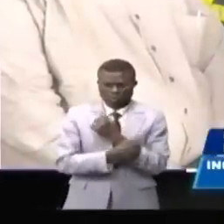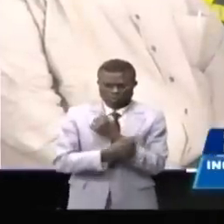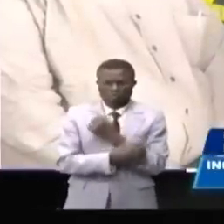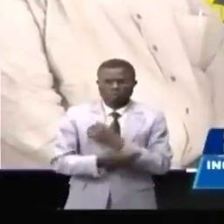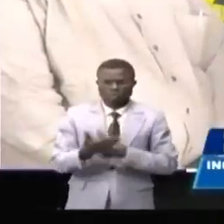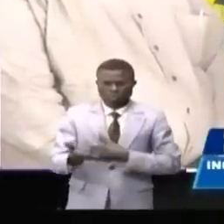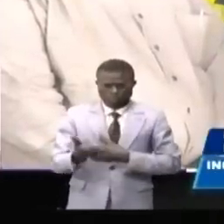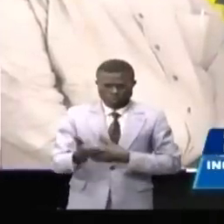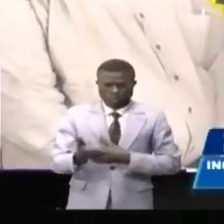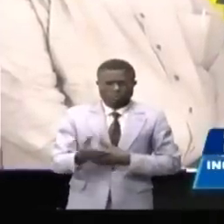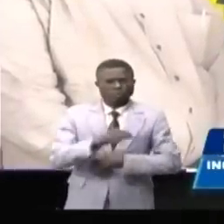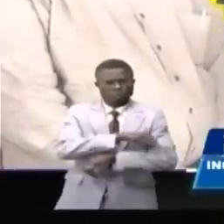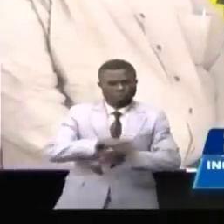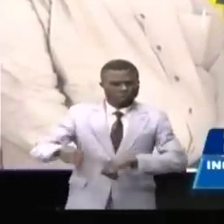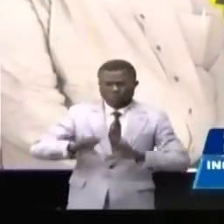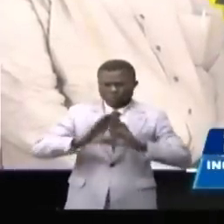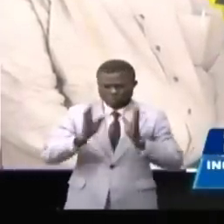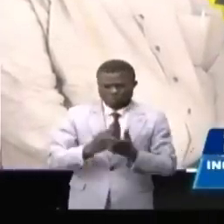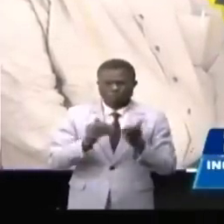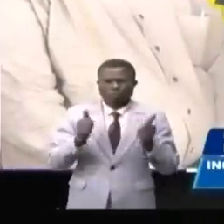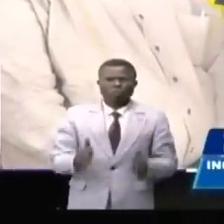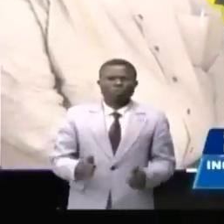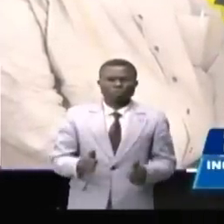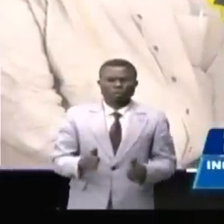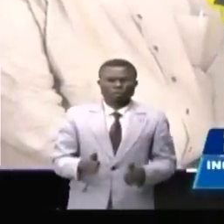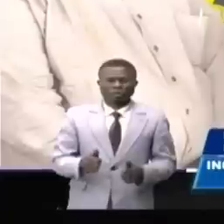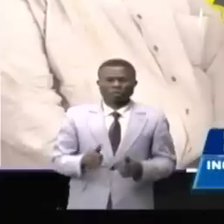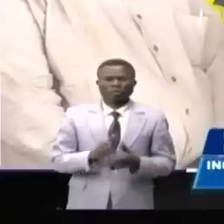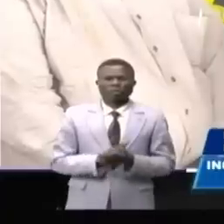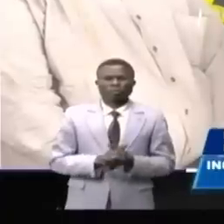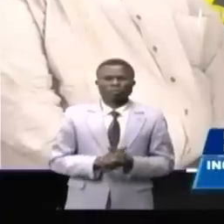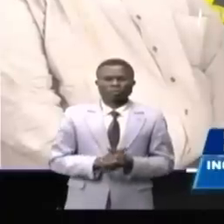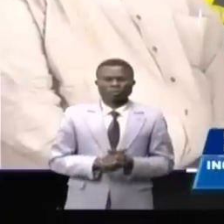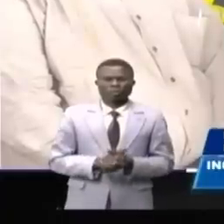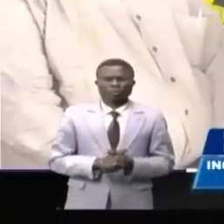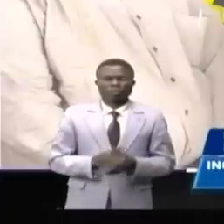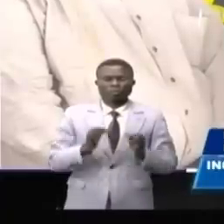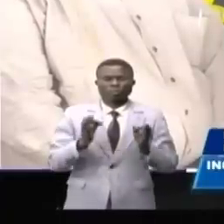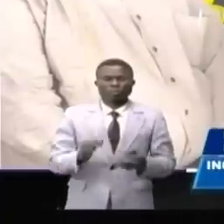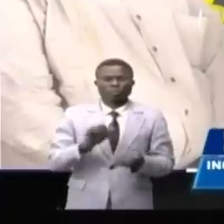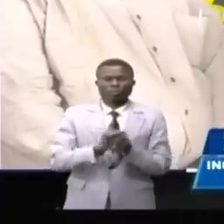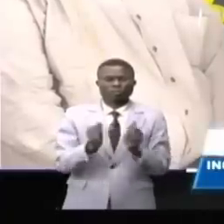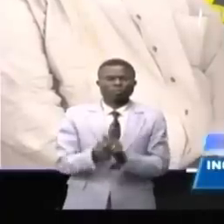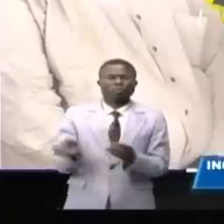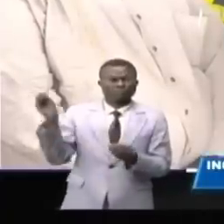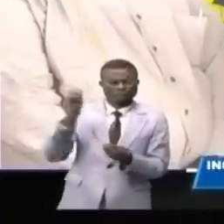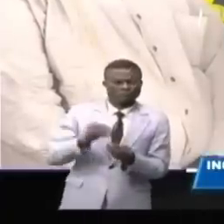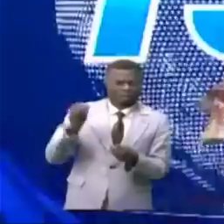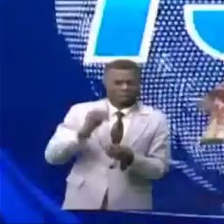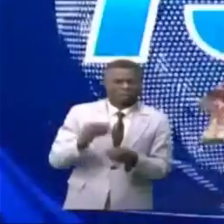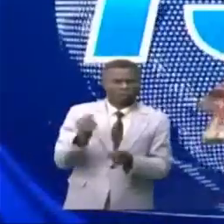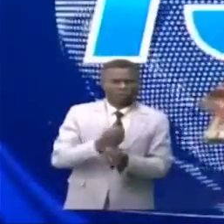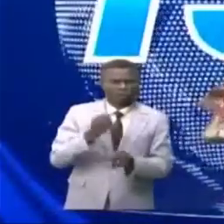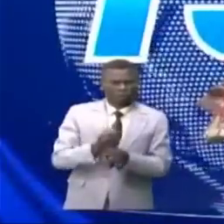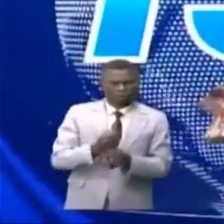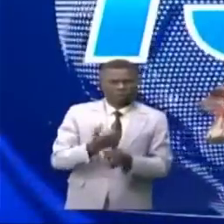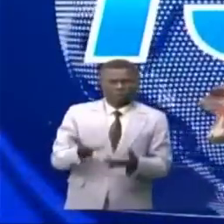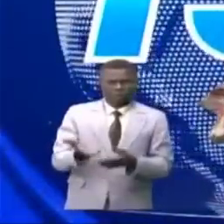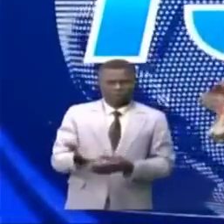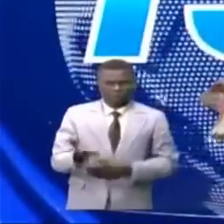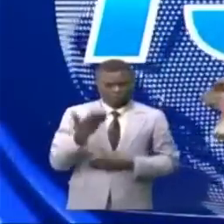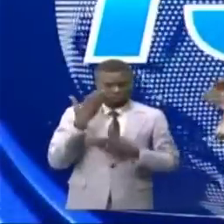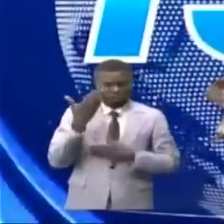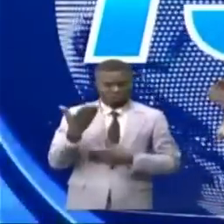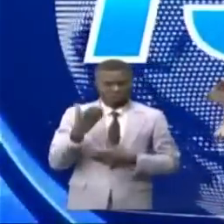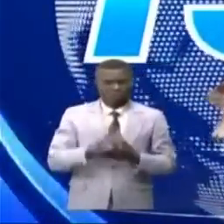aux exigences nationales, mais également internationales, et par-dessus tout à la réglementation en vigueur. Merci. Voilà,